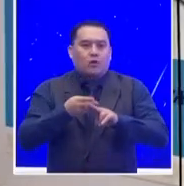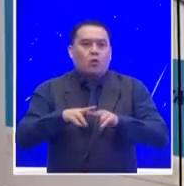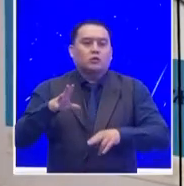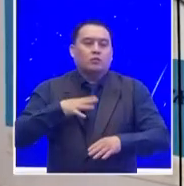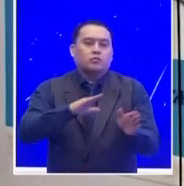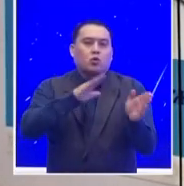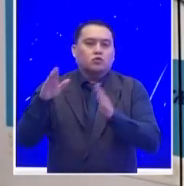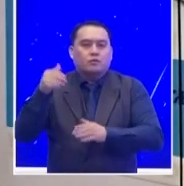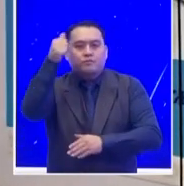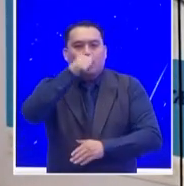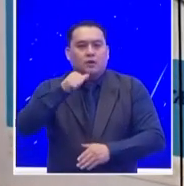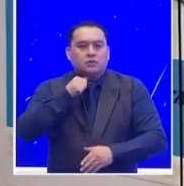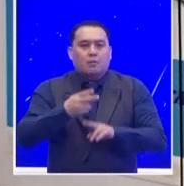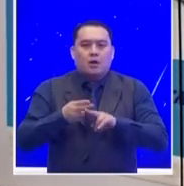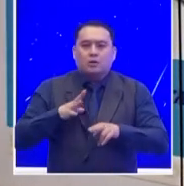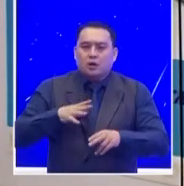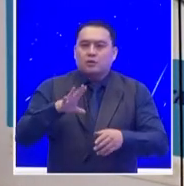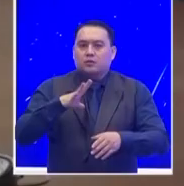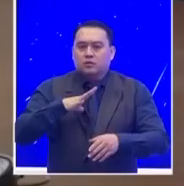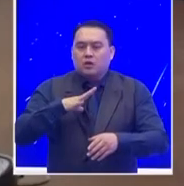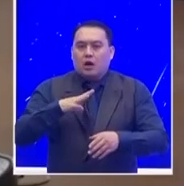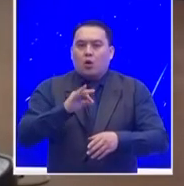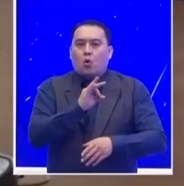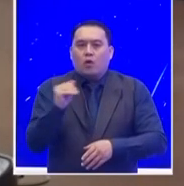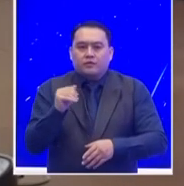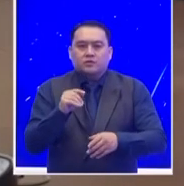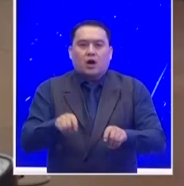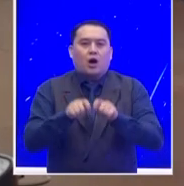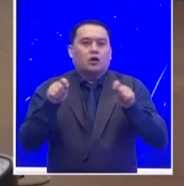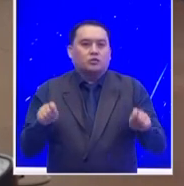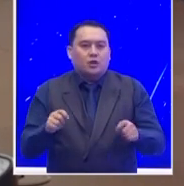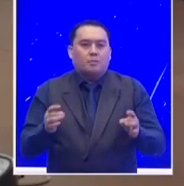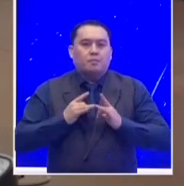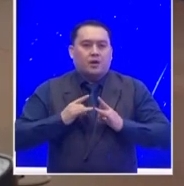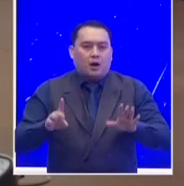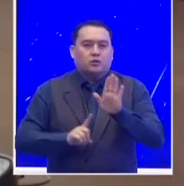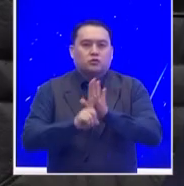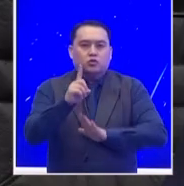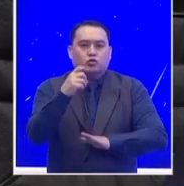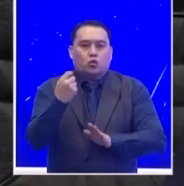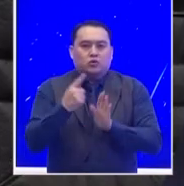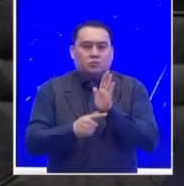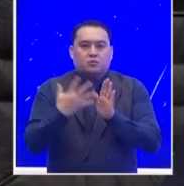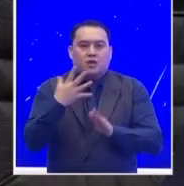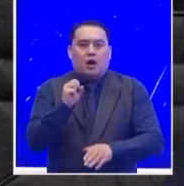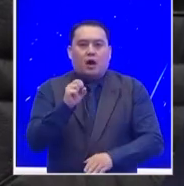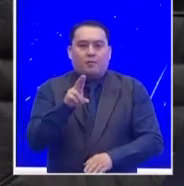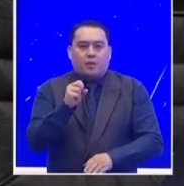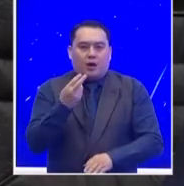в прошлом месяце в Нур-Султане и Алматы состоялись официальные церемонии старта празднования 175-летия Абая